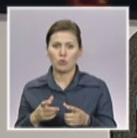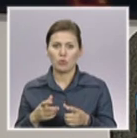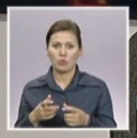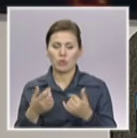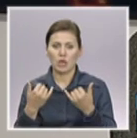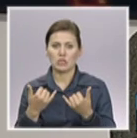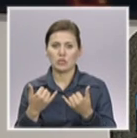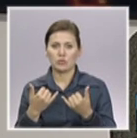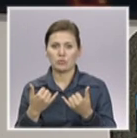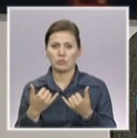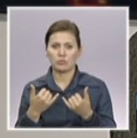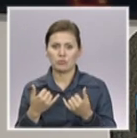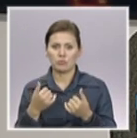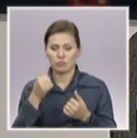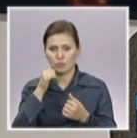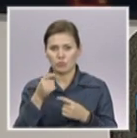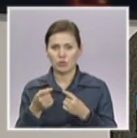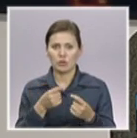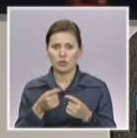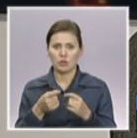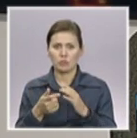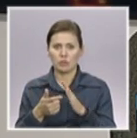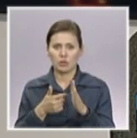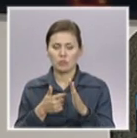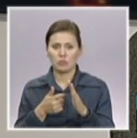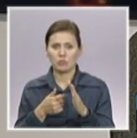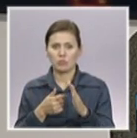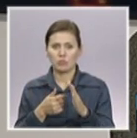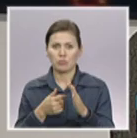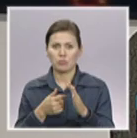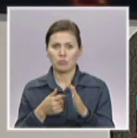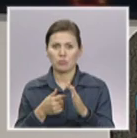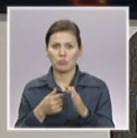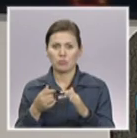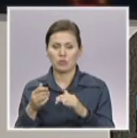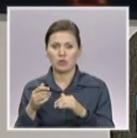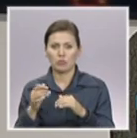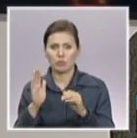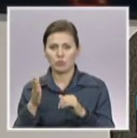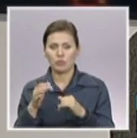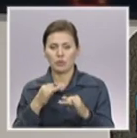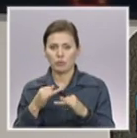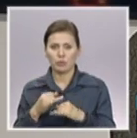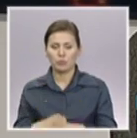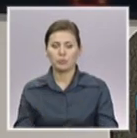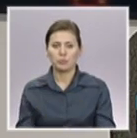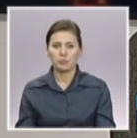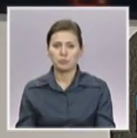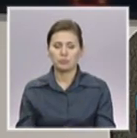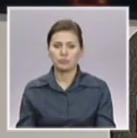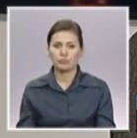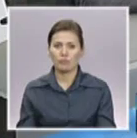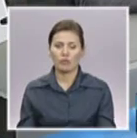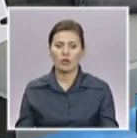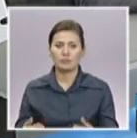қаз ертең бастықтарын шақырып, шара қолданамыз. Жалпы жаңа автобус